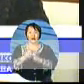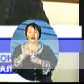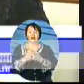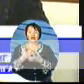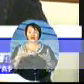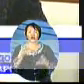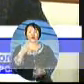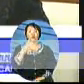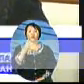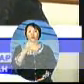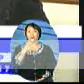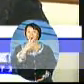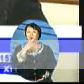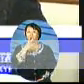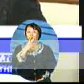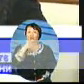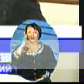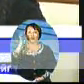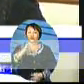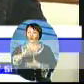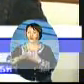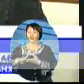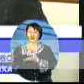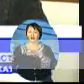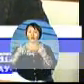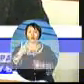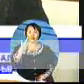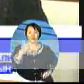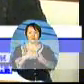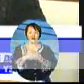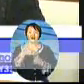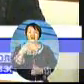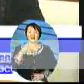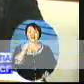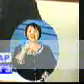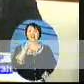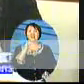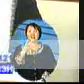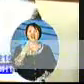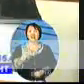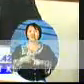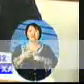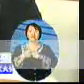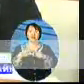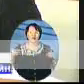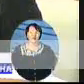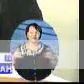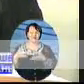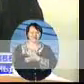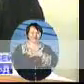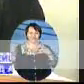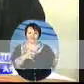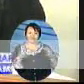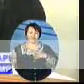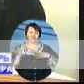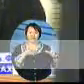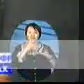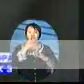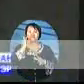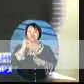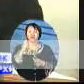дүнсний тамхины импорт 3000 гаруй дахин нэмэгдсэн байгаа. Тэгэхээр энэ бол асар их өсөж байгаа үзүүлэлт.